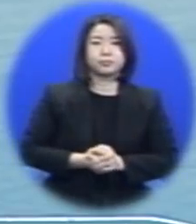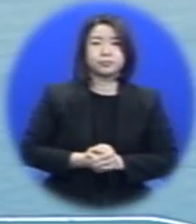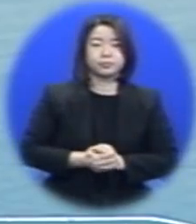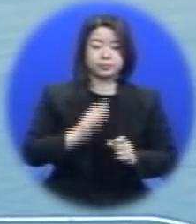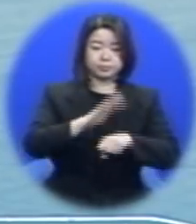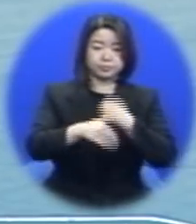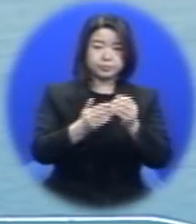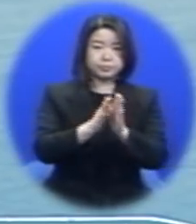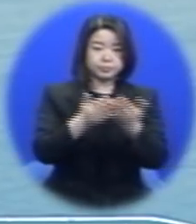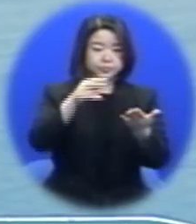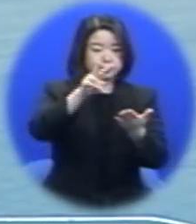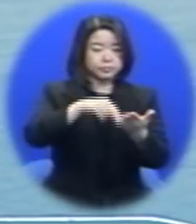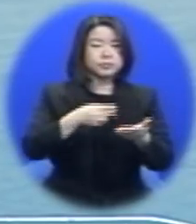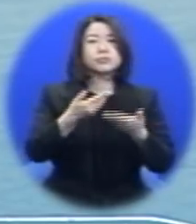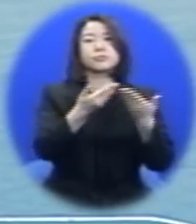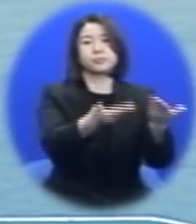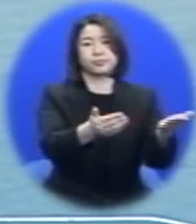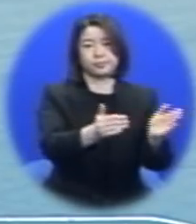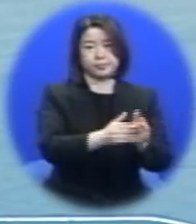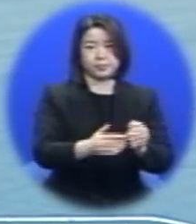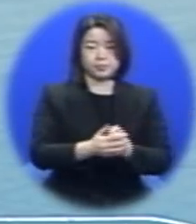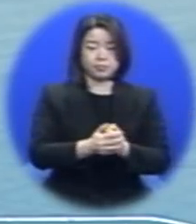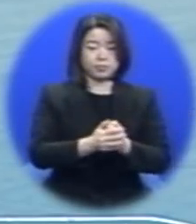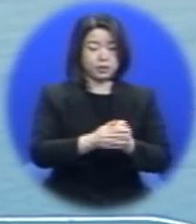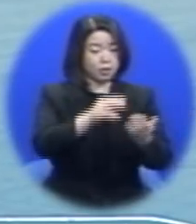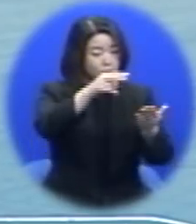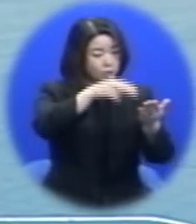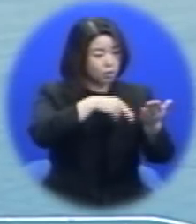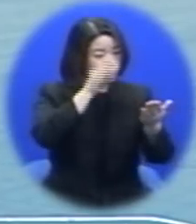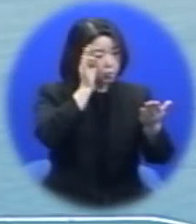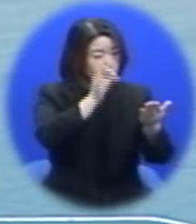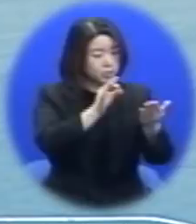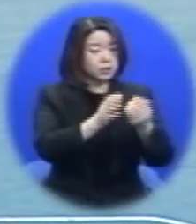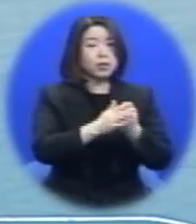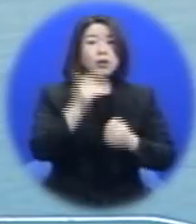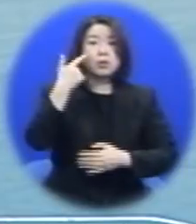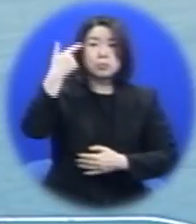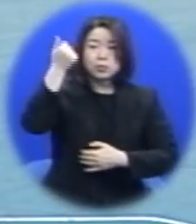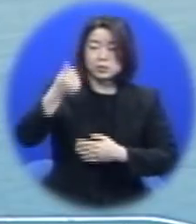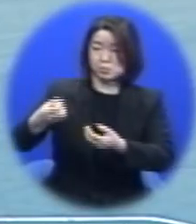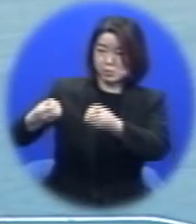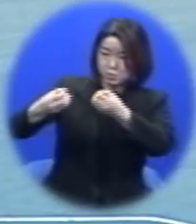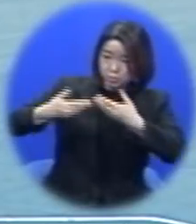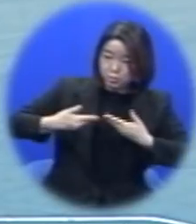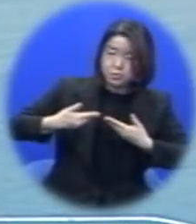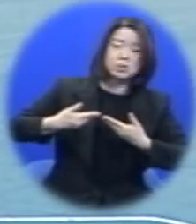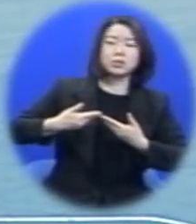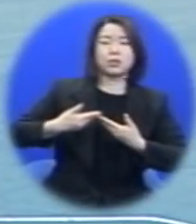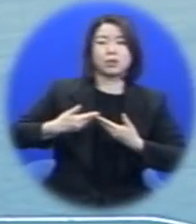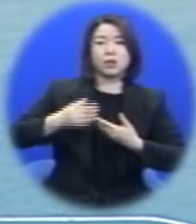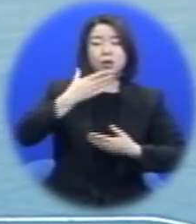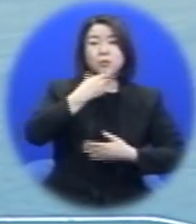성경을 읽어주었습니다. 성경을 읽어보니까 목사님이 전해주었던 복음이 맞아요.